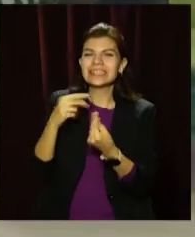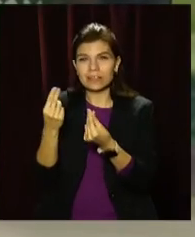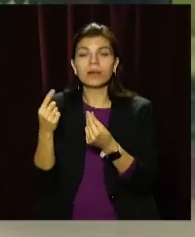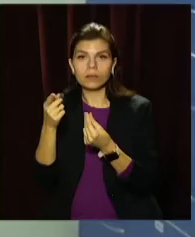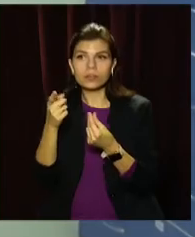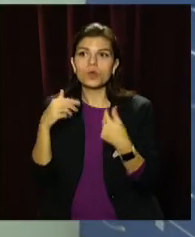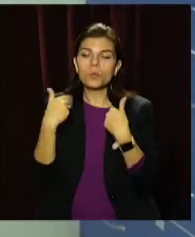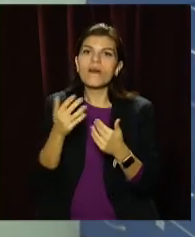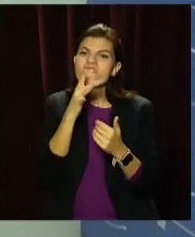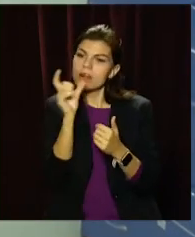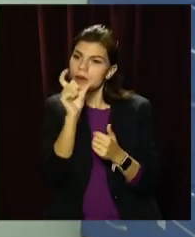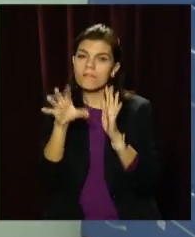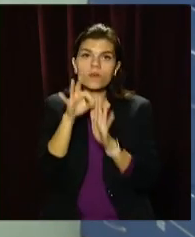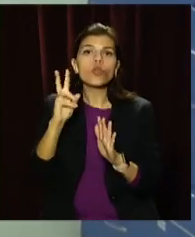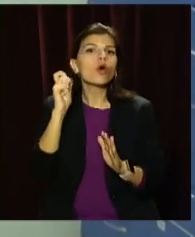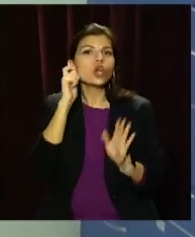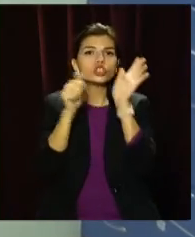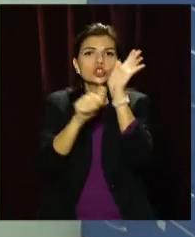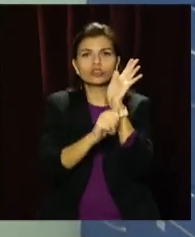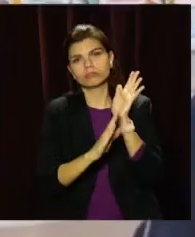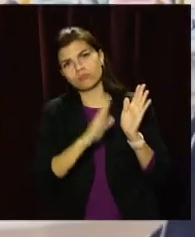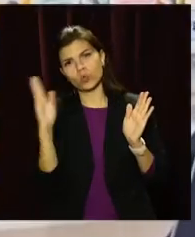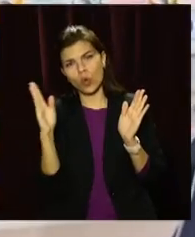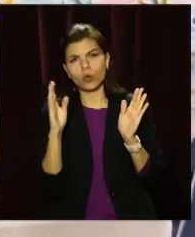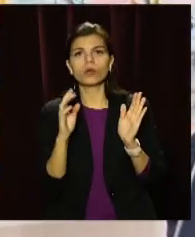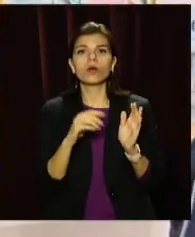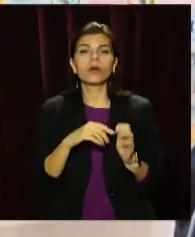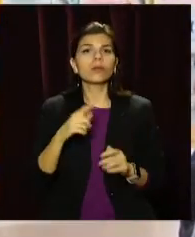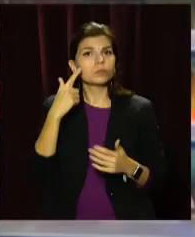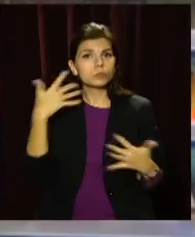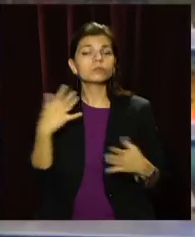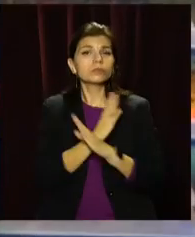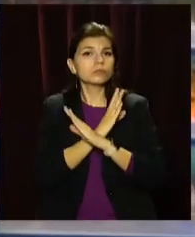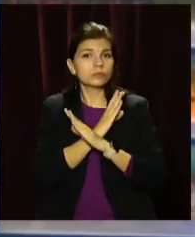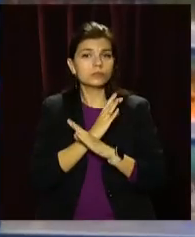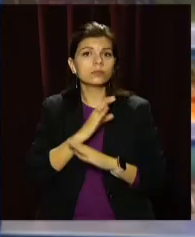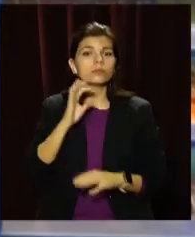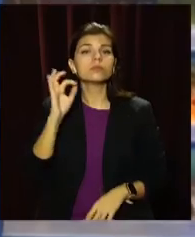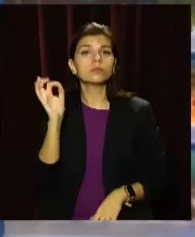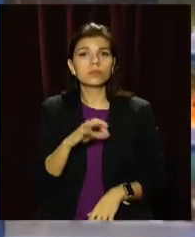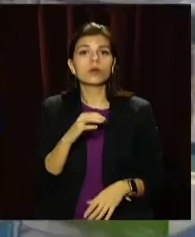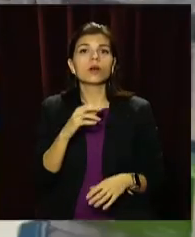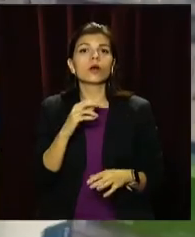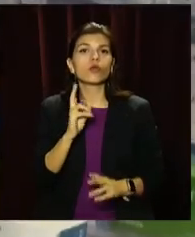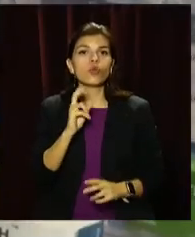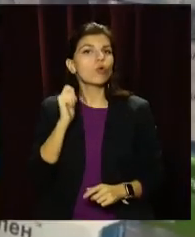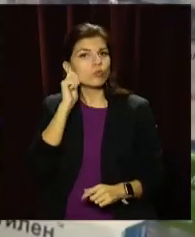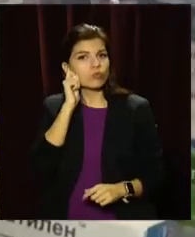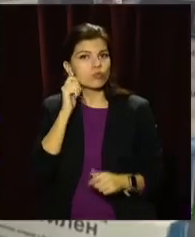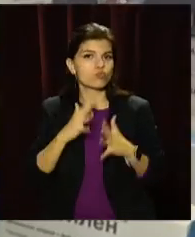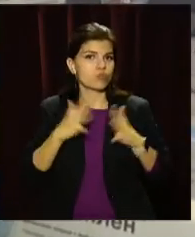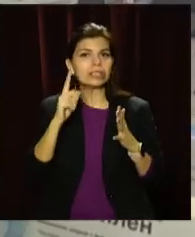для обслуговування людей 60+. Також Ляшко додав, більшість летальних випадків відбувається серед українців, яким